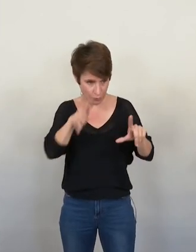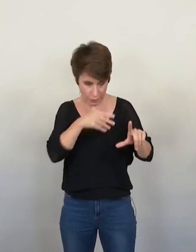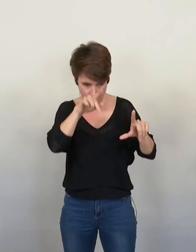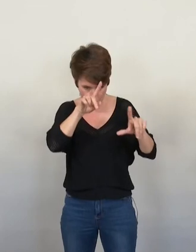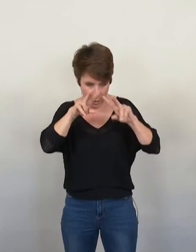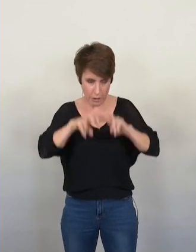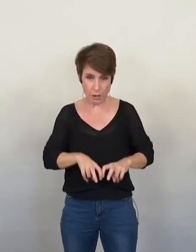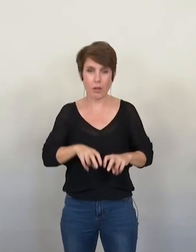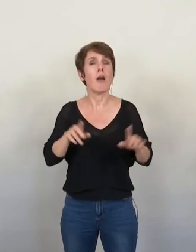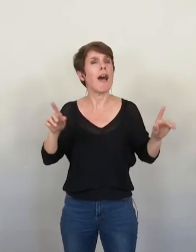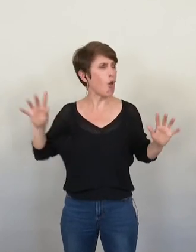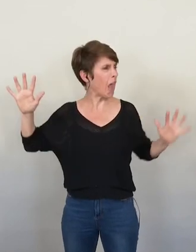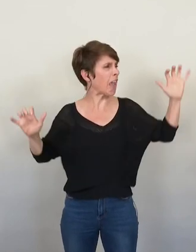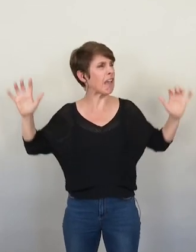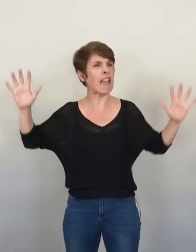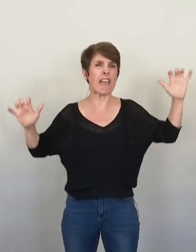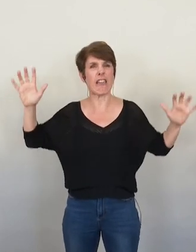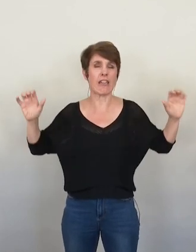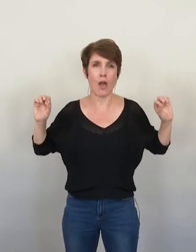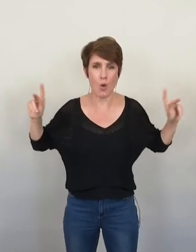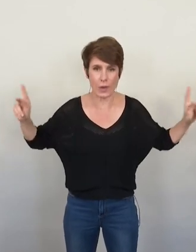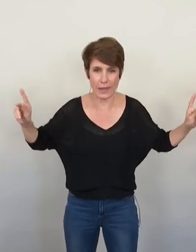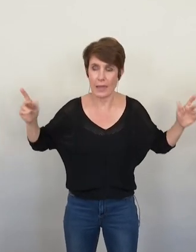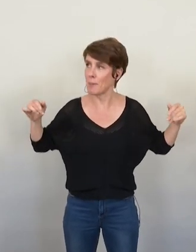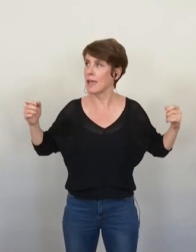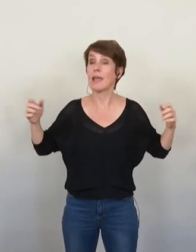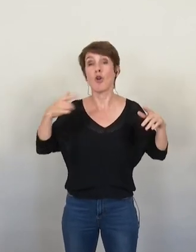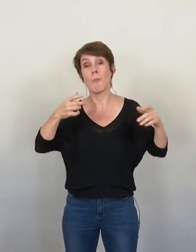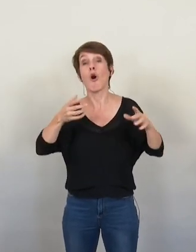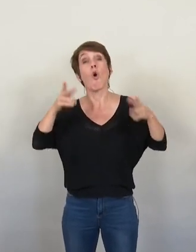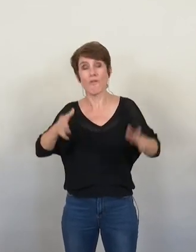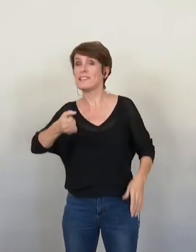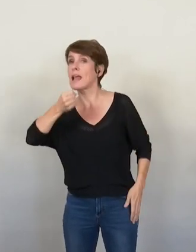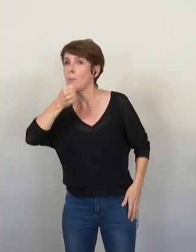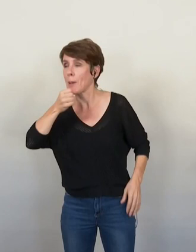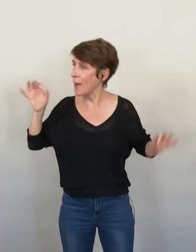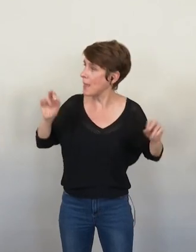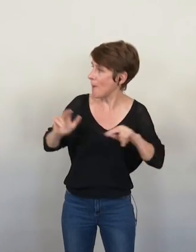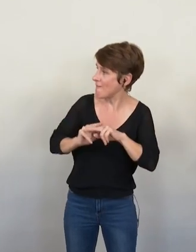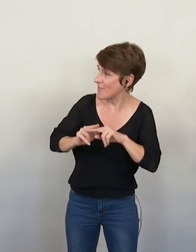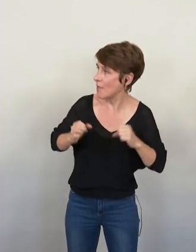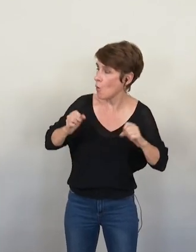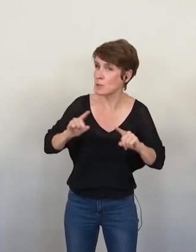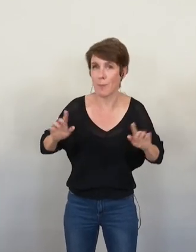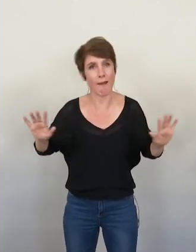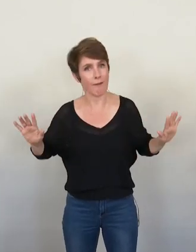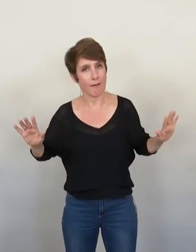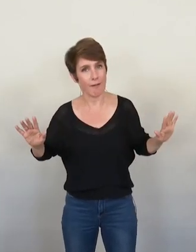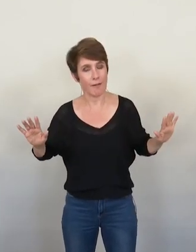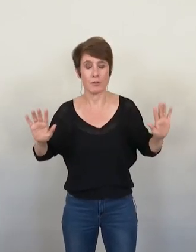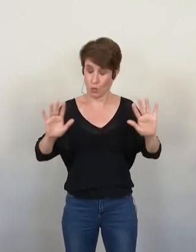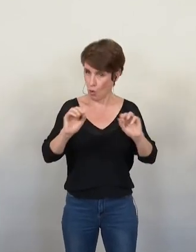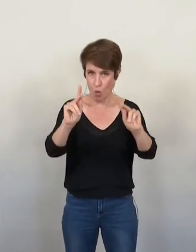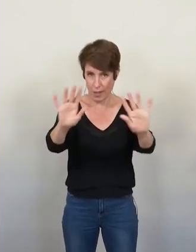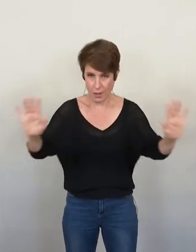procès en hurlant de l'autre côté silencieusement sans oser prendre la parole mais ça va sur ce point pardon monsieur le Maire je relis votre